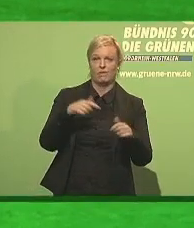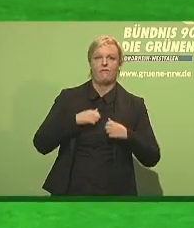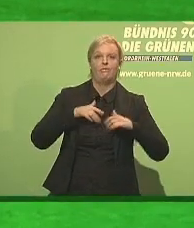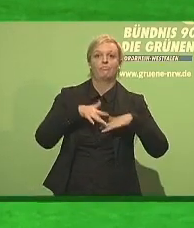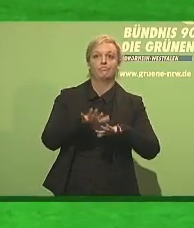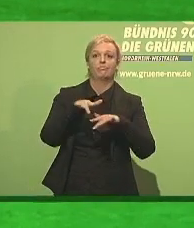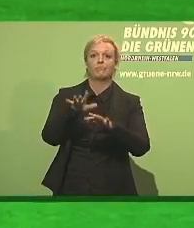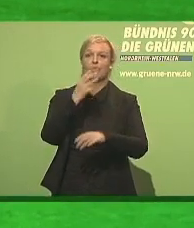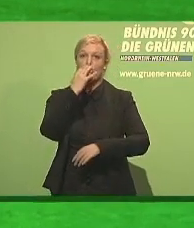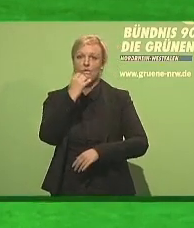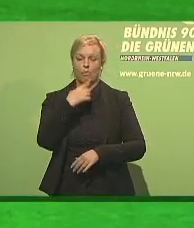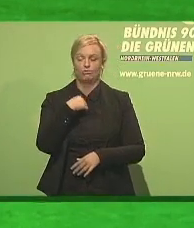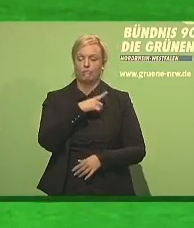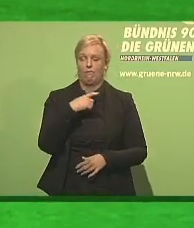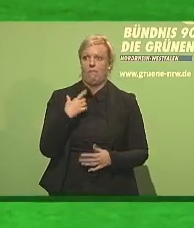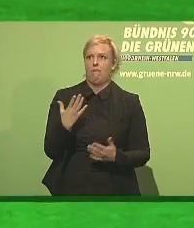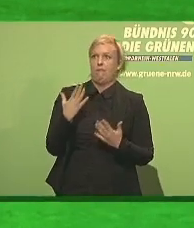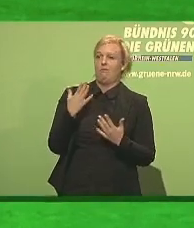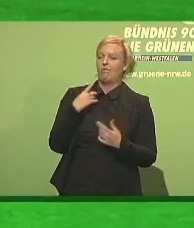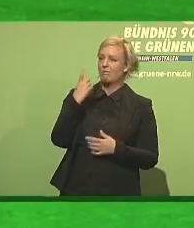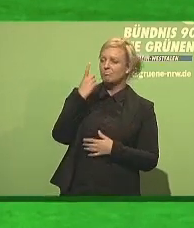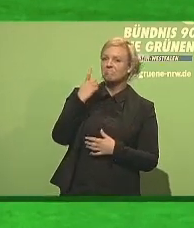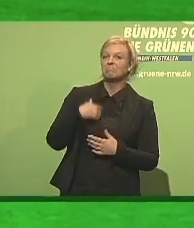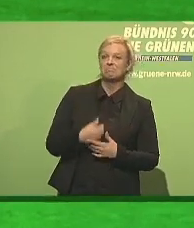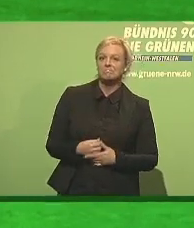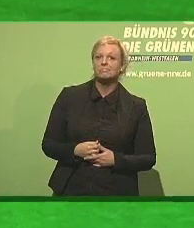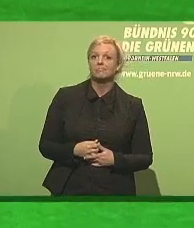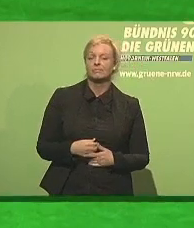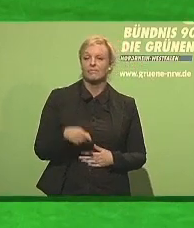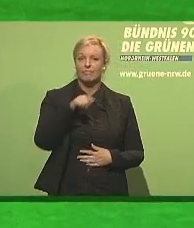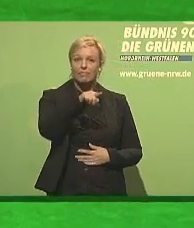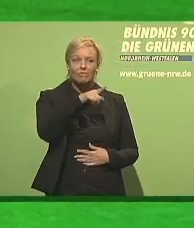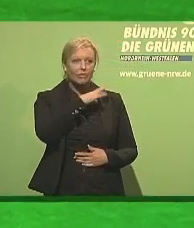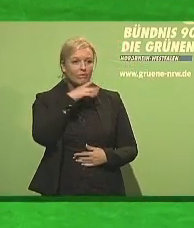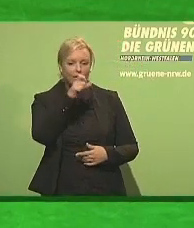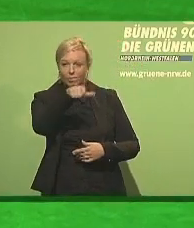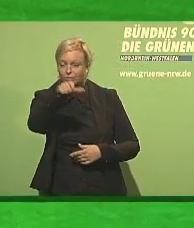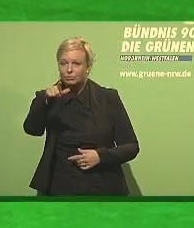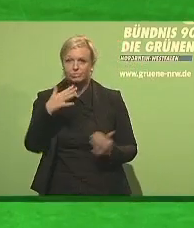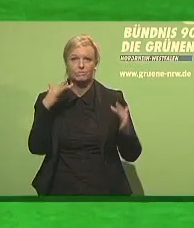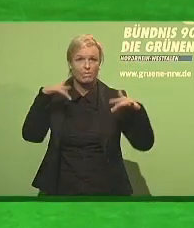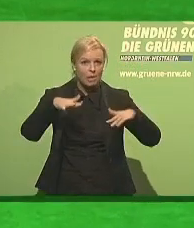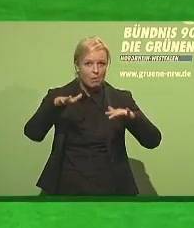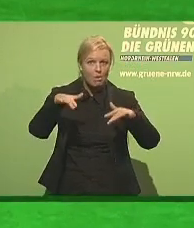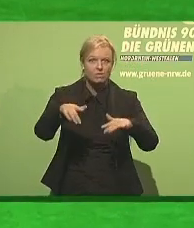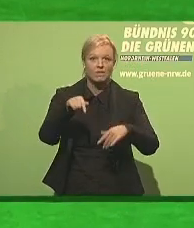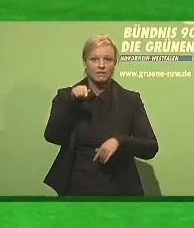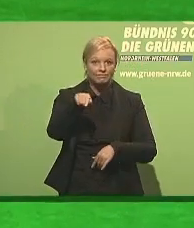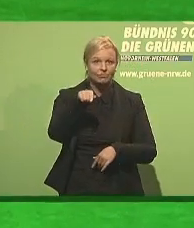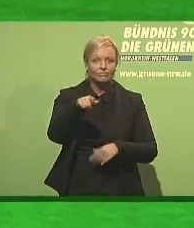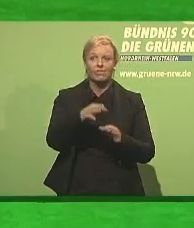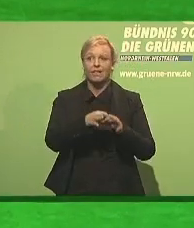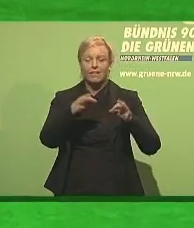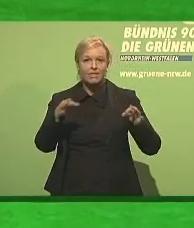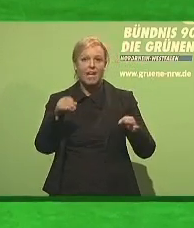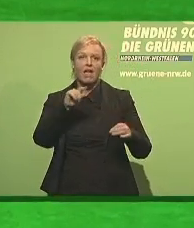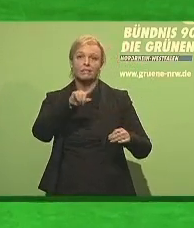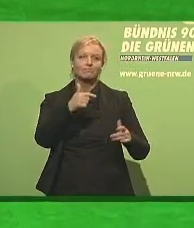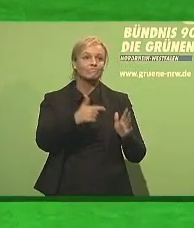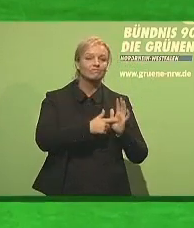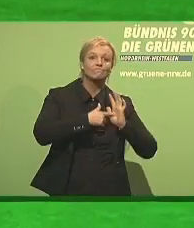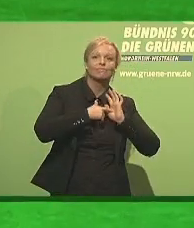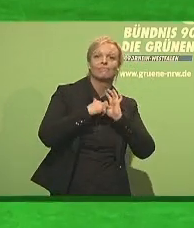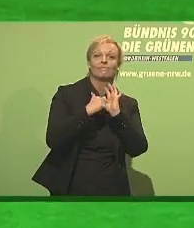das unheimlich beeindruckt, denn diese riesige Zahl an Demonstrantinnen hat an diesem historischen Tag ein starkes Zeichen